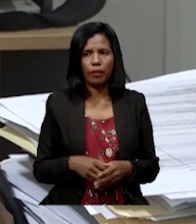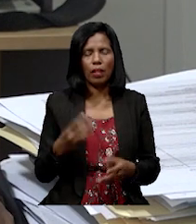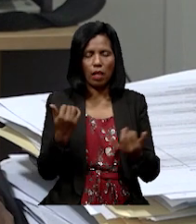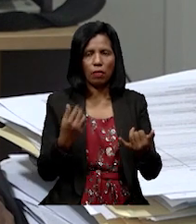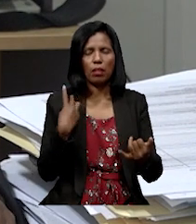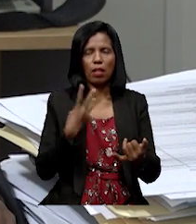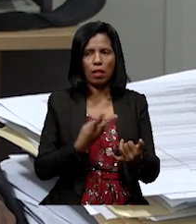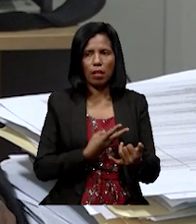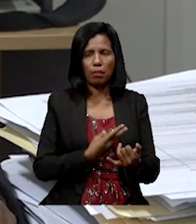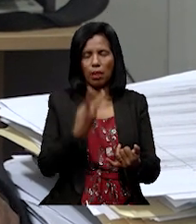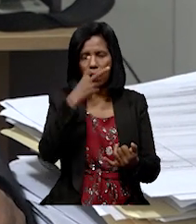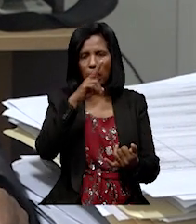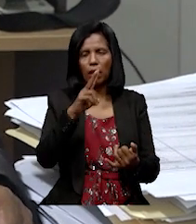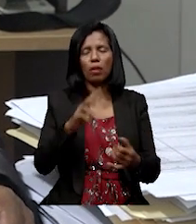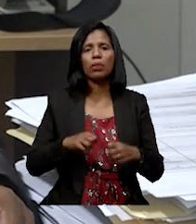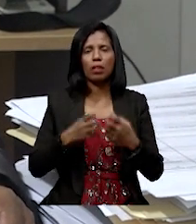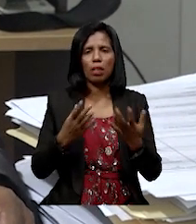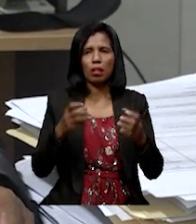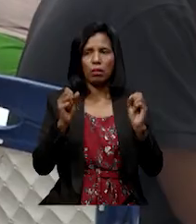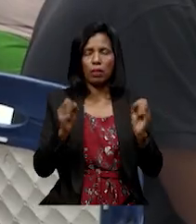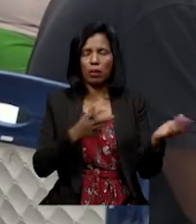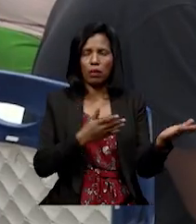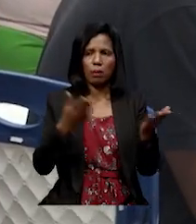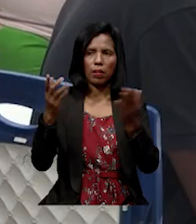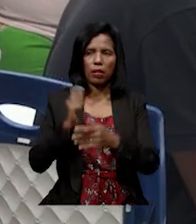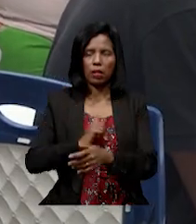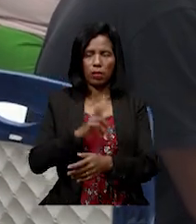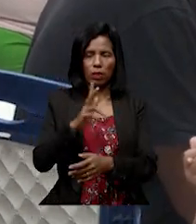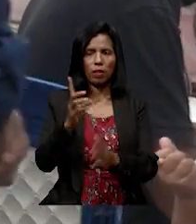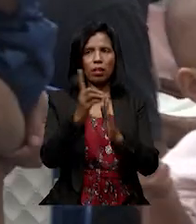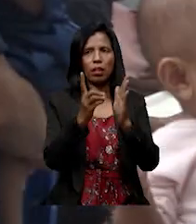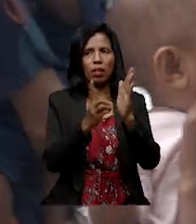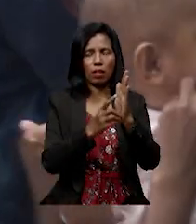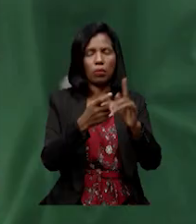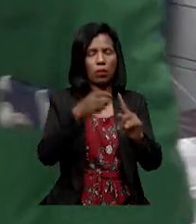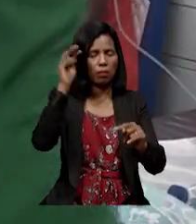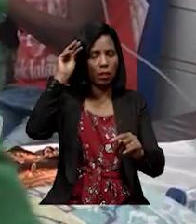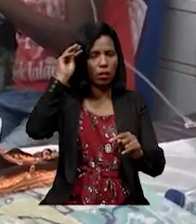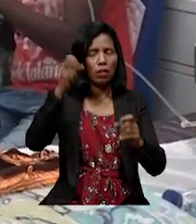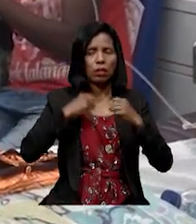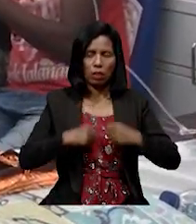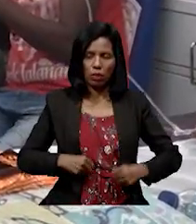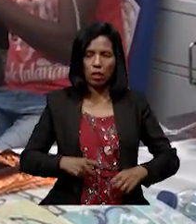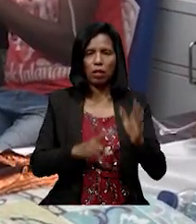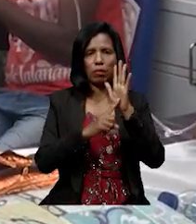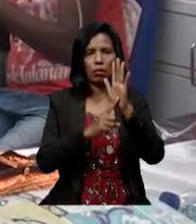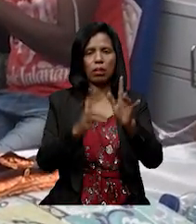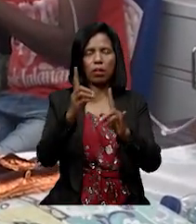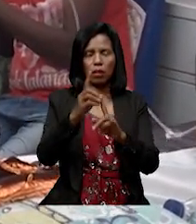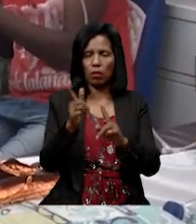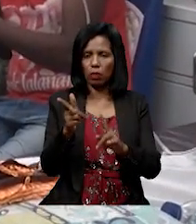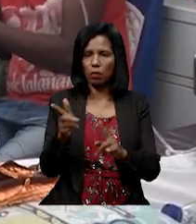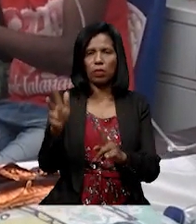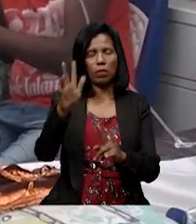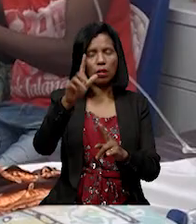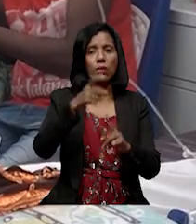bua harehela tunu sapar bele luribane ba dados geralu si ministério saúde haturu toi heloron ronulu resintolu